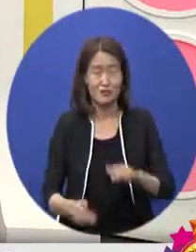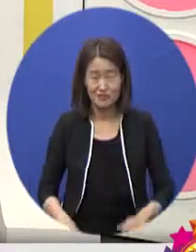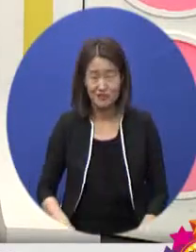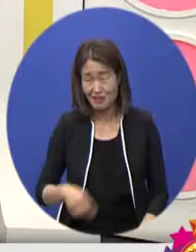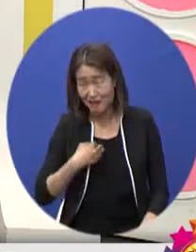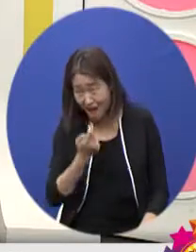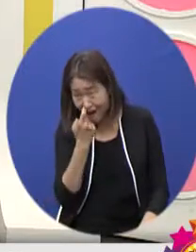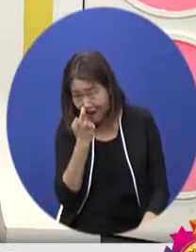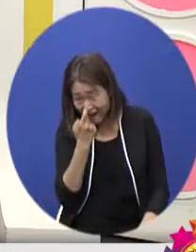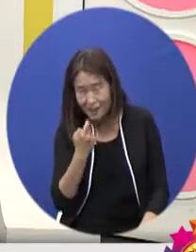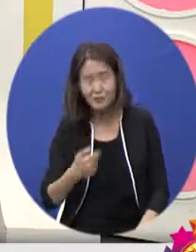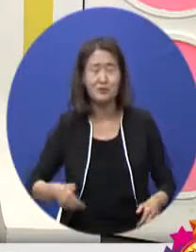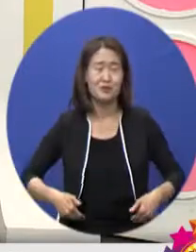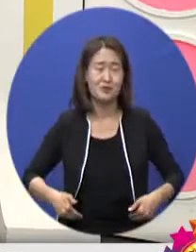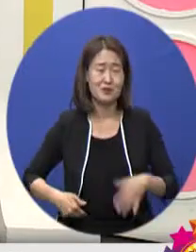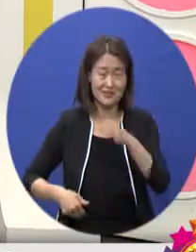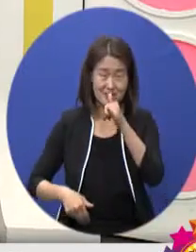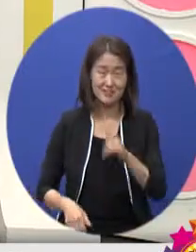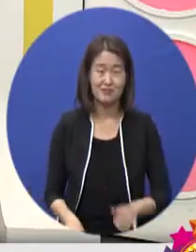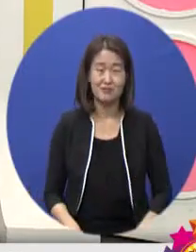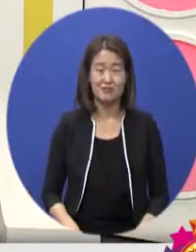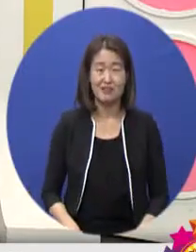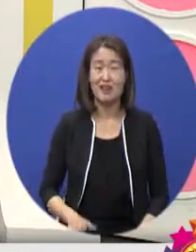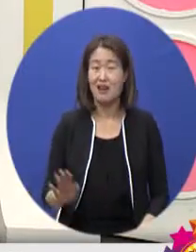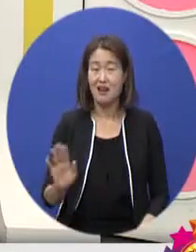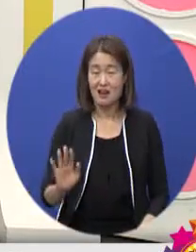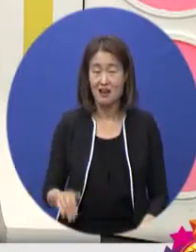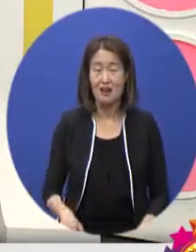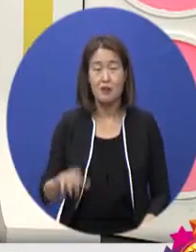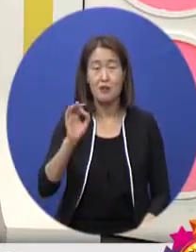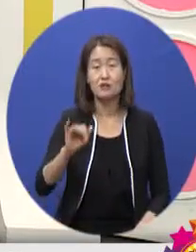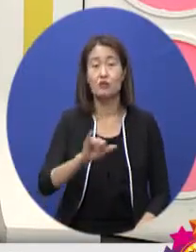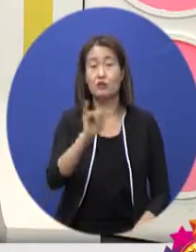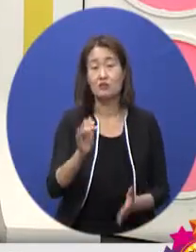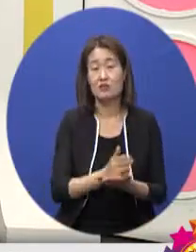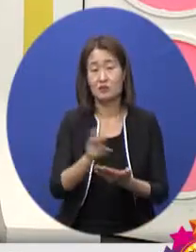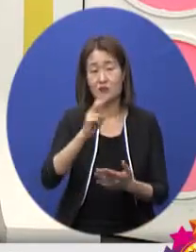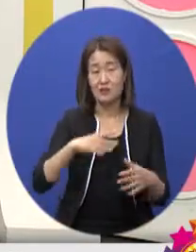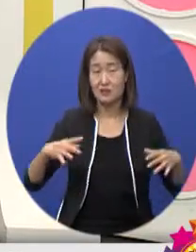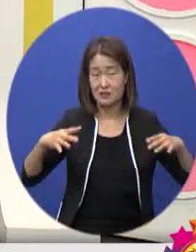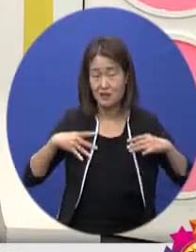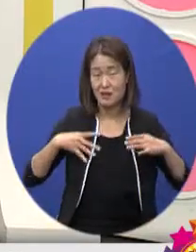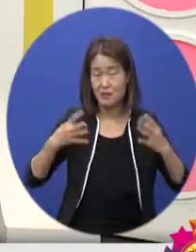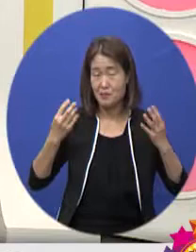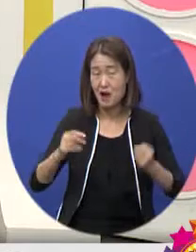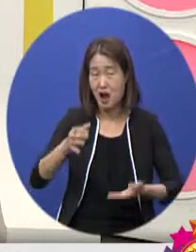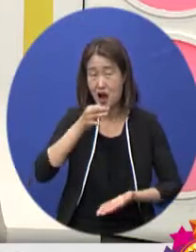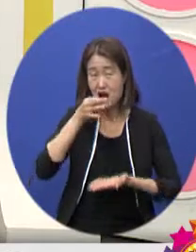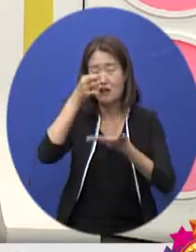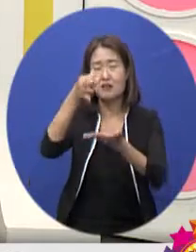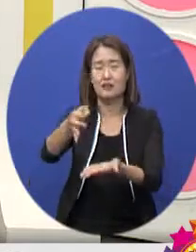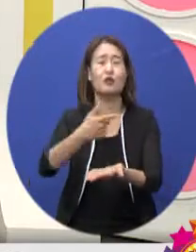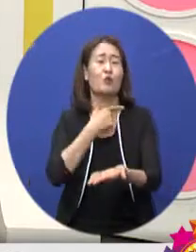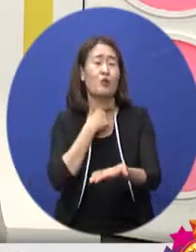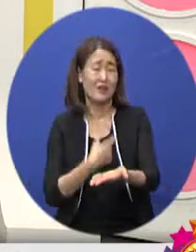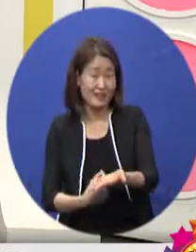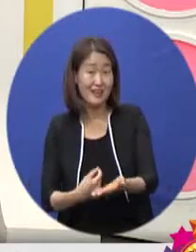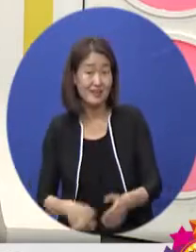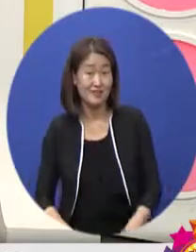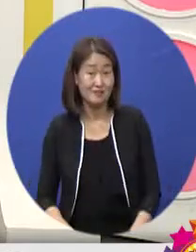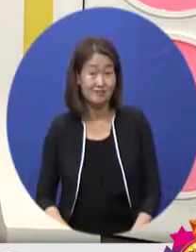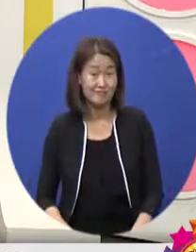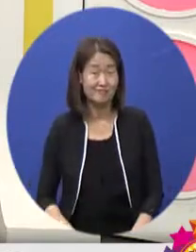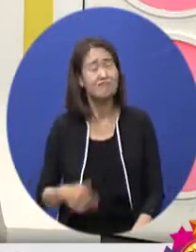좀 많이 배우고 가야 돼요 아니요 그나저나 전국 나는 노래자랑에 이 노래가 많이 불러지길 네. 바란다고 하셨는데